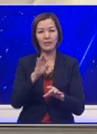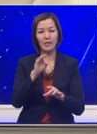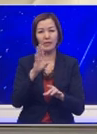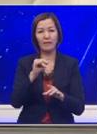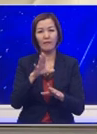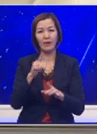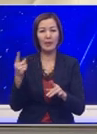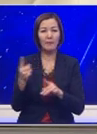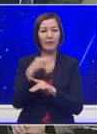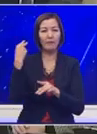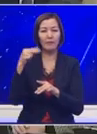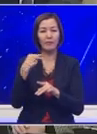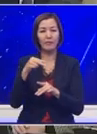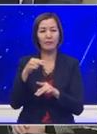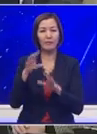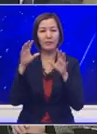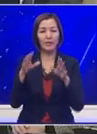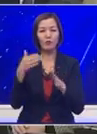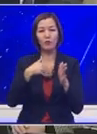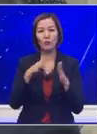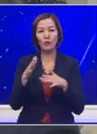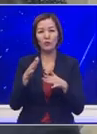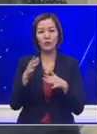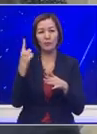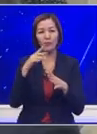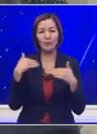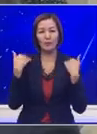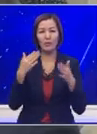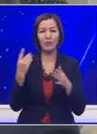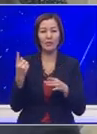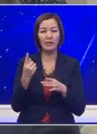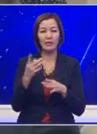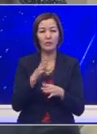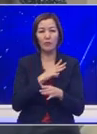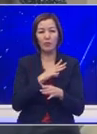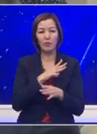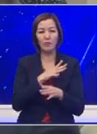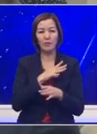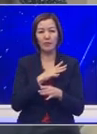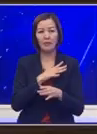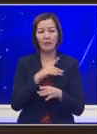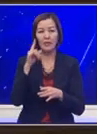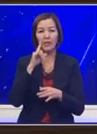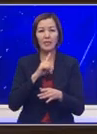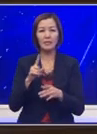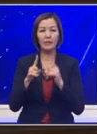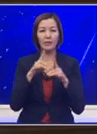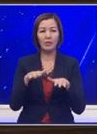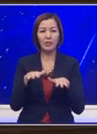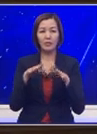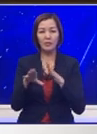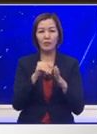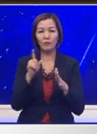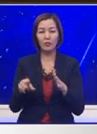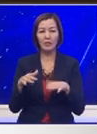заңды жоюға жеттеп жүрген бастамашылардың бірі. Қазақстан Республикасы мәжілісінің бір топ депутаттары халықтың